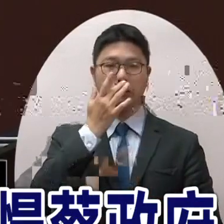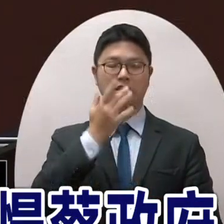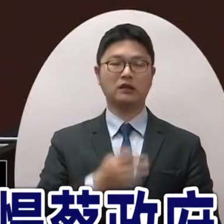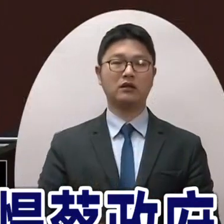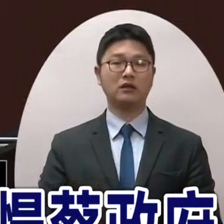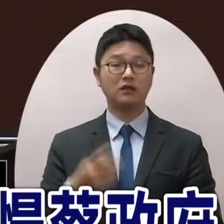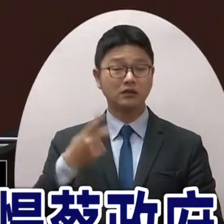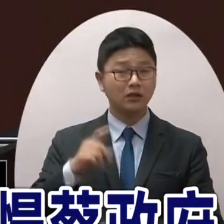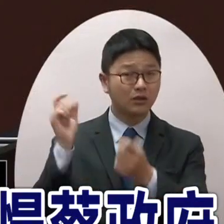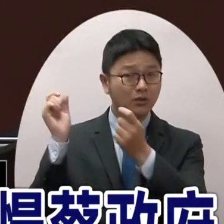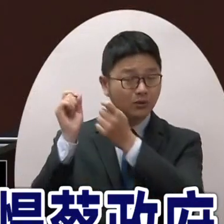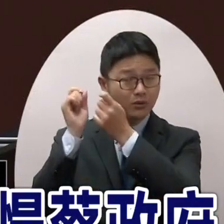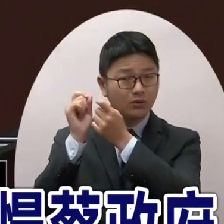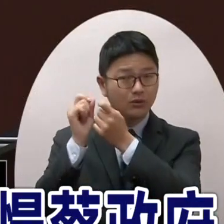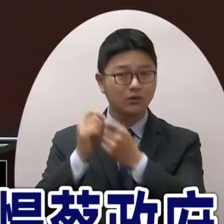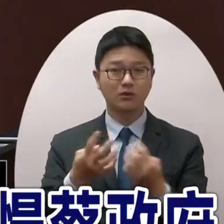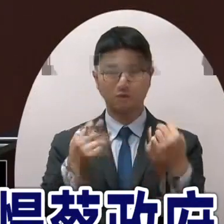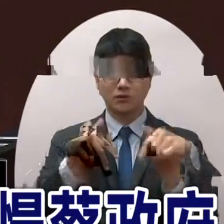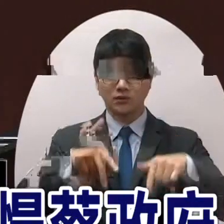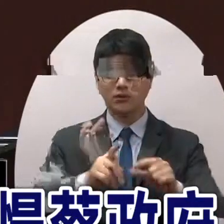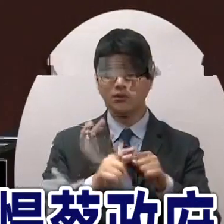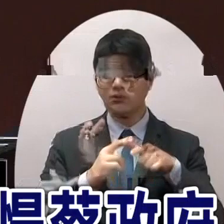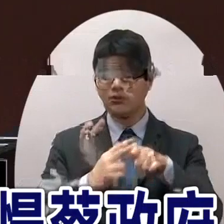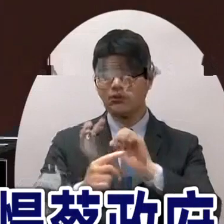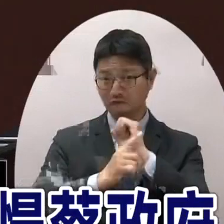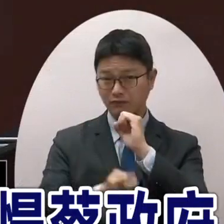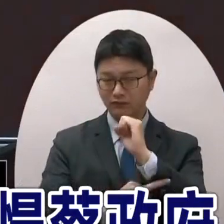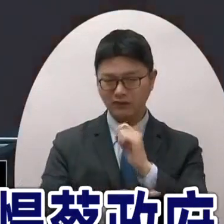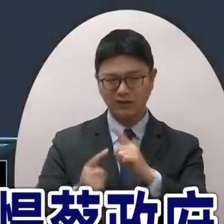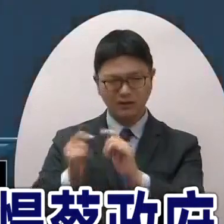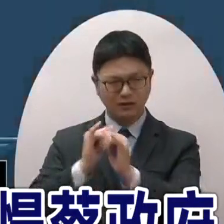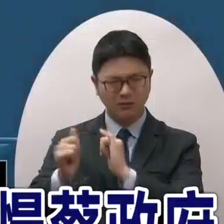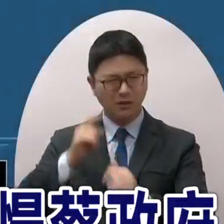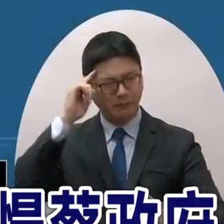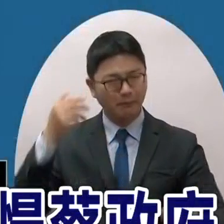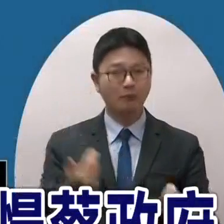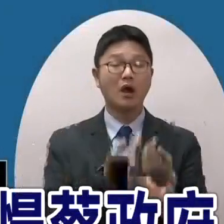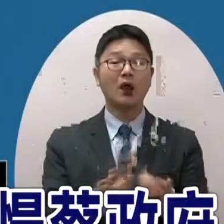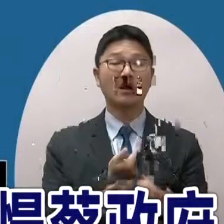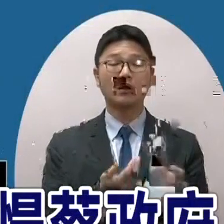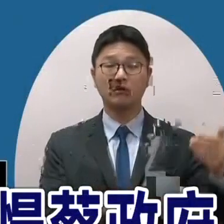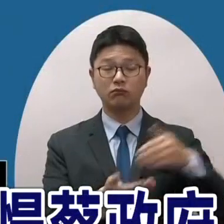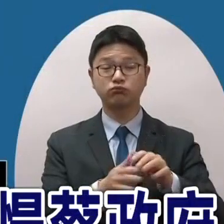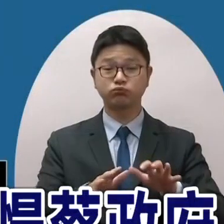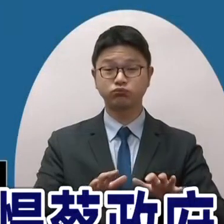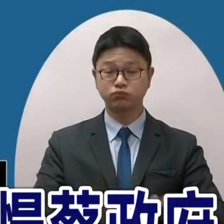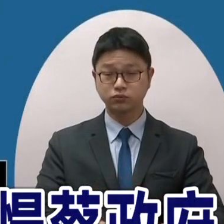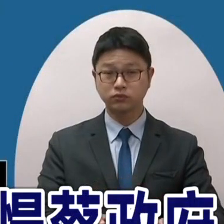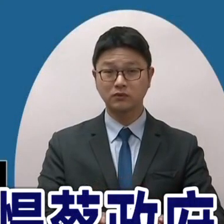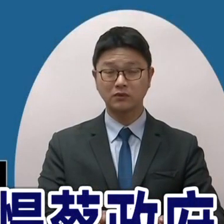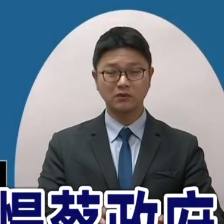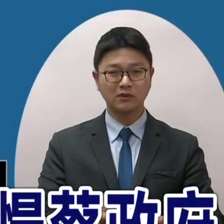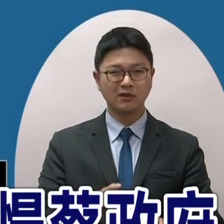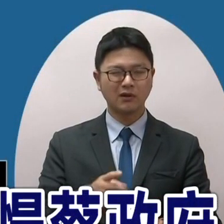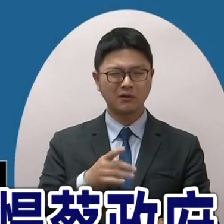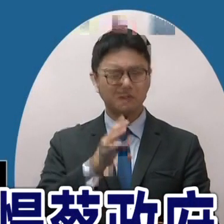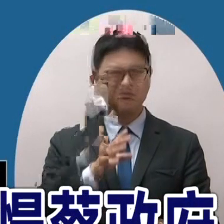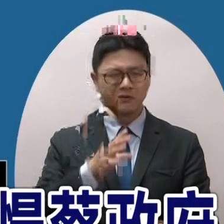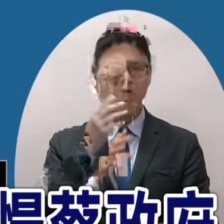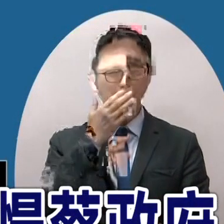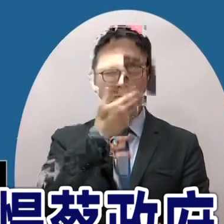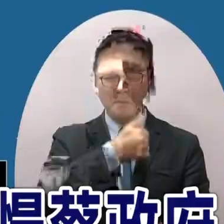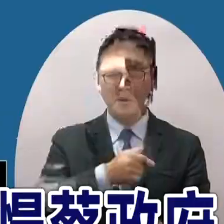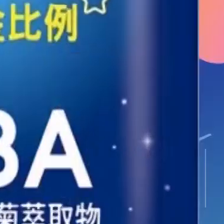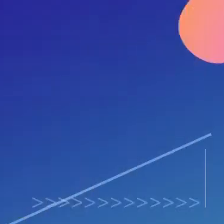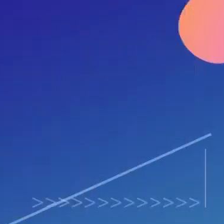子数位中介服务法经过全民反弹后，如今是要经过权动法偷渡过关